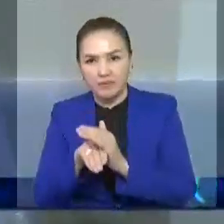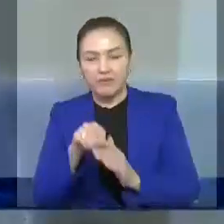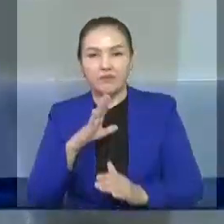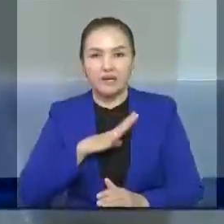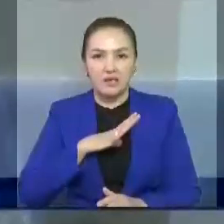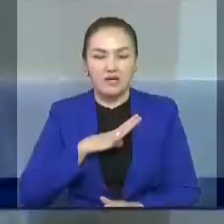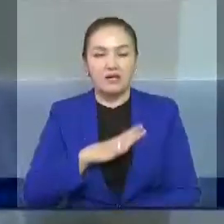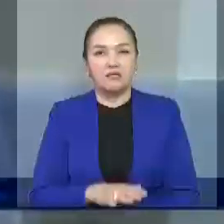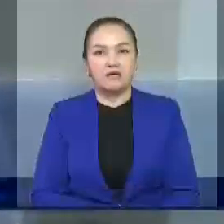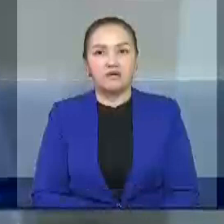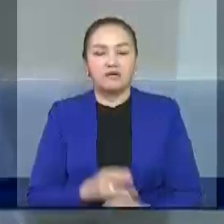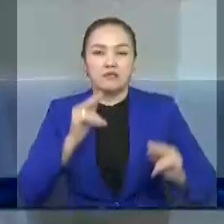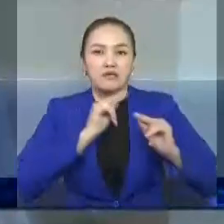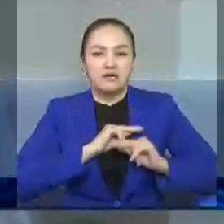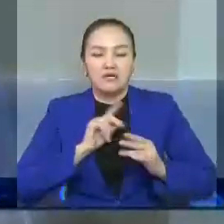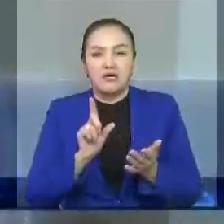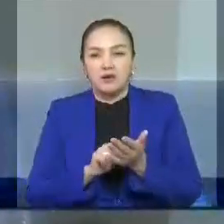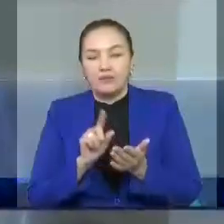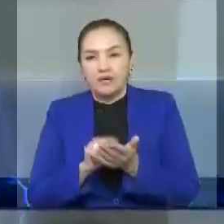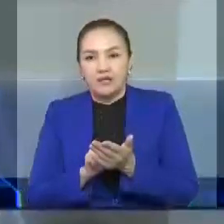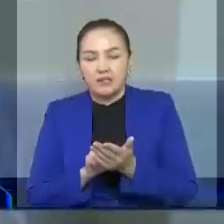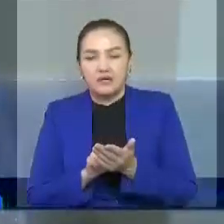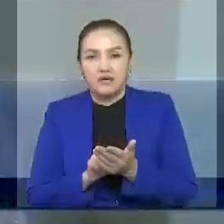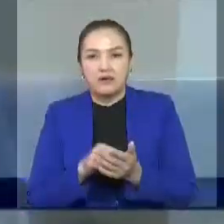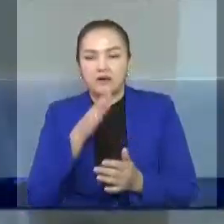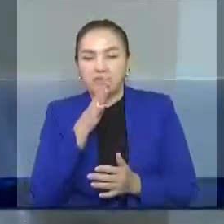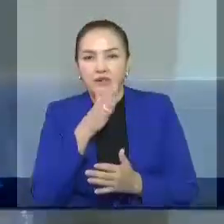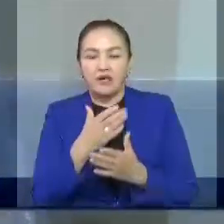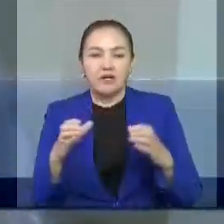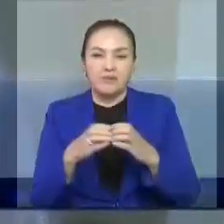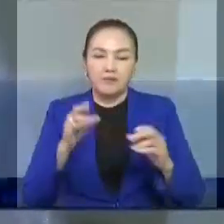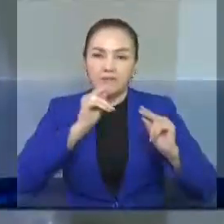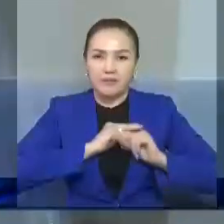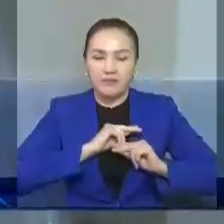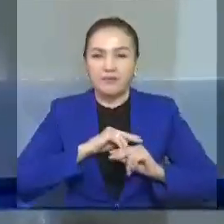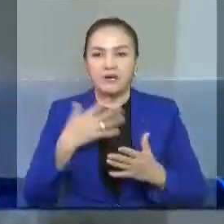жатқан еңбек ардагерлері, кезінде қоғамға қызмет еткен